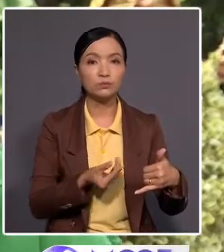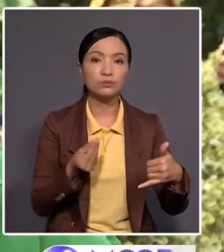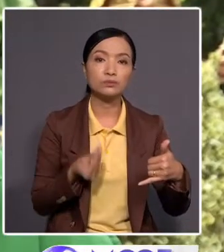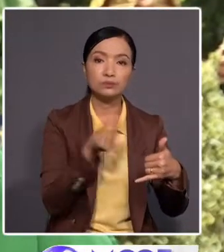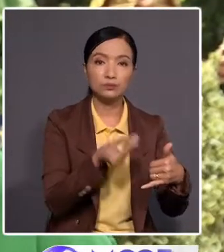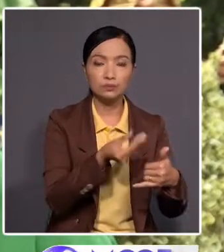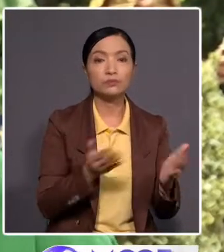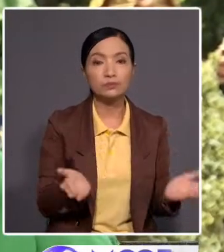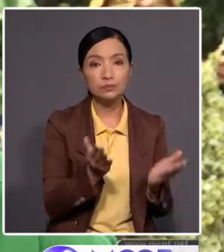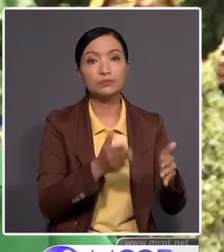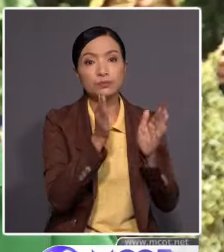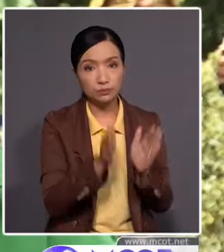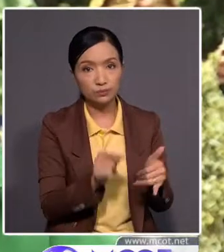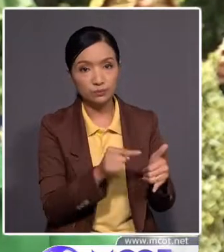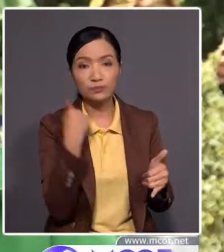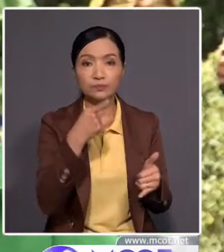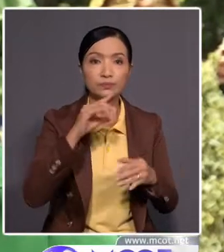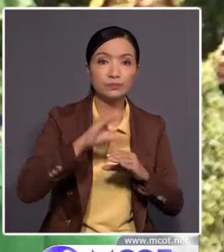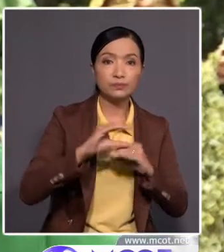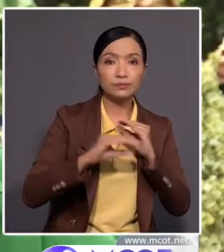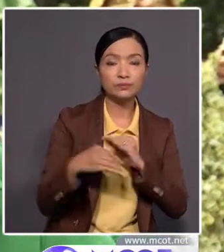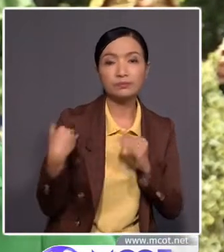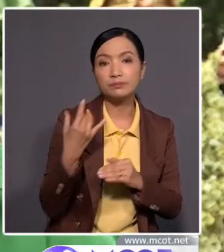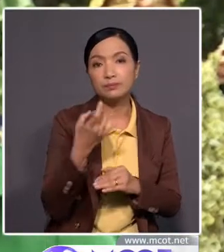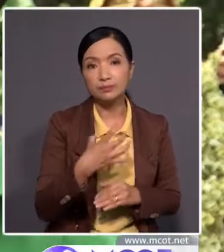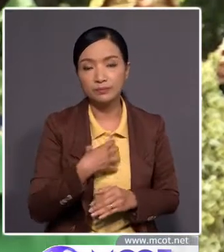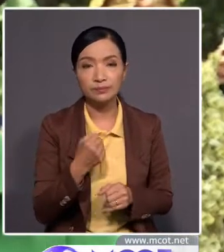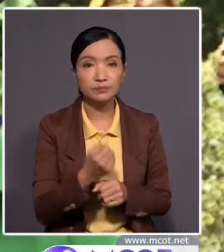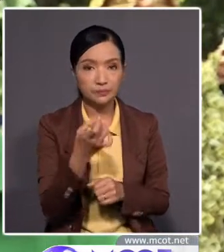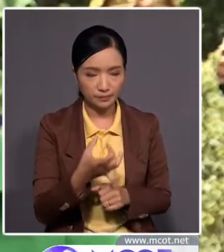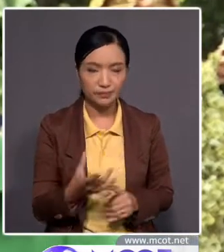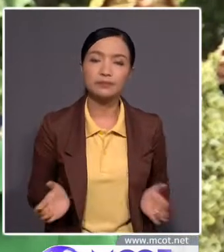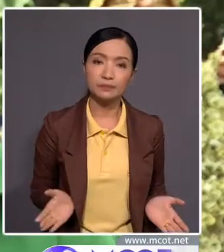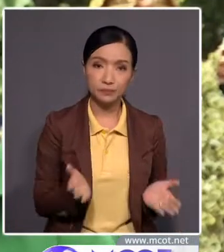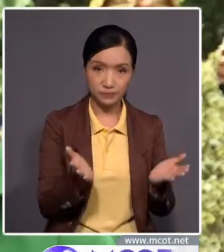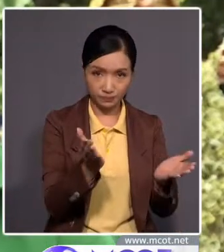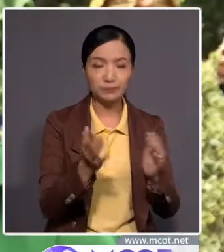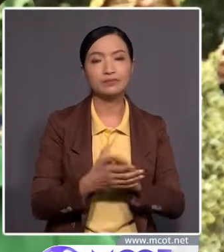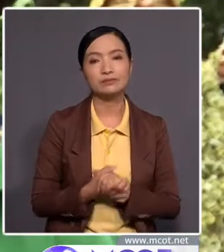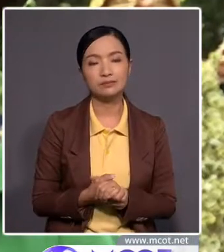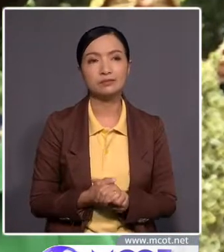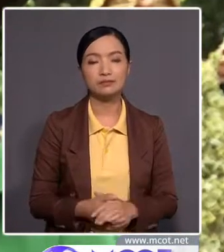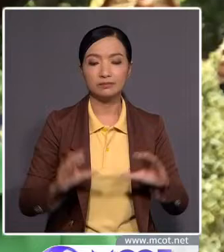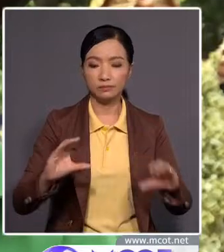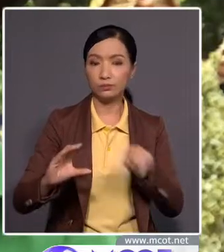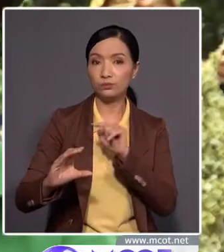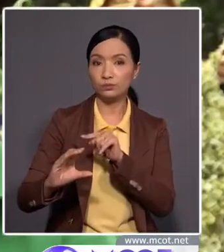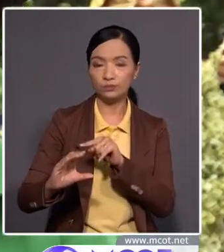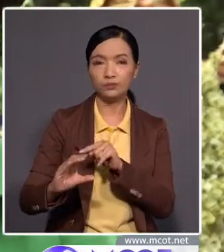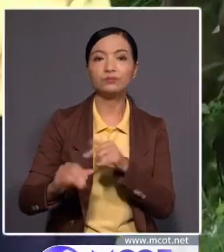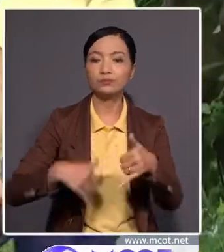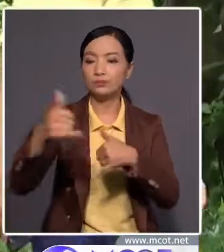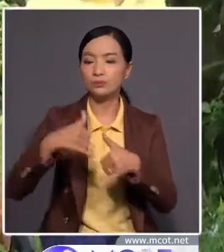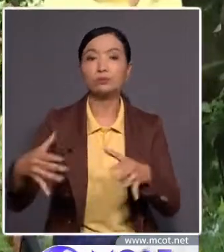คนก็คือใครมีโครงการอะไรอยากทำอะไรเนี่ยสนับสนุนลงไปนะครับแต่ว่าส่วนที่2ก็คือการรวมก